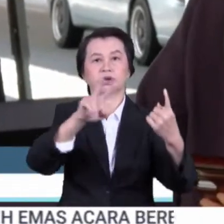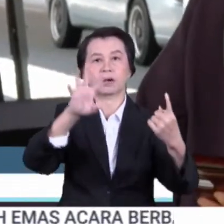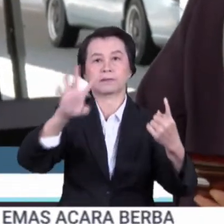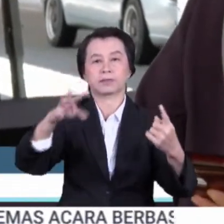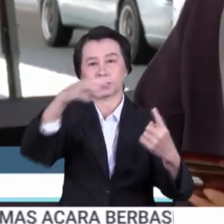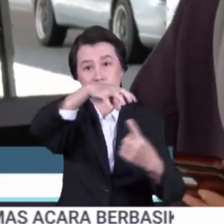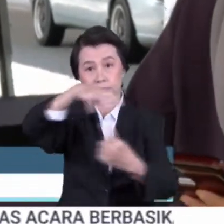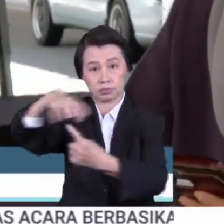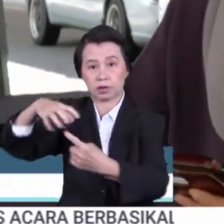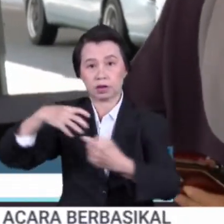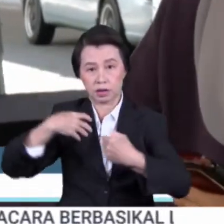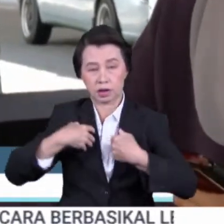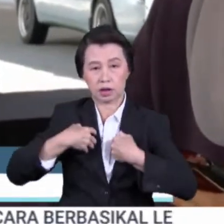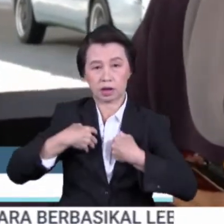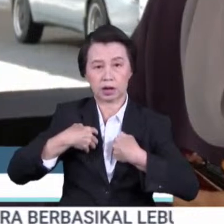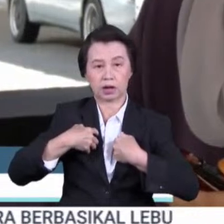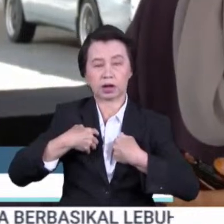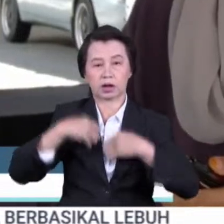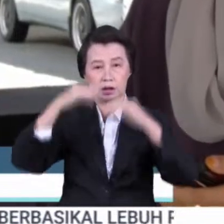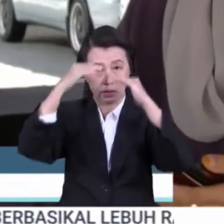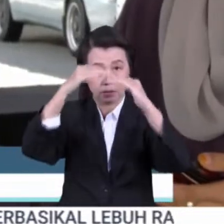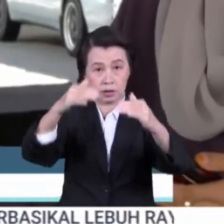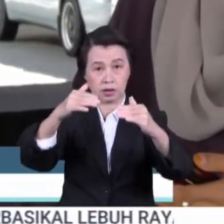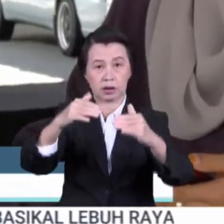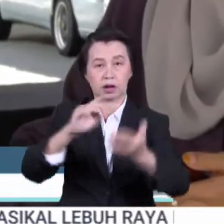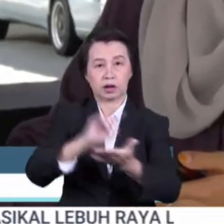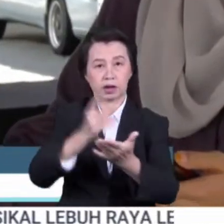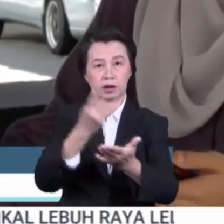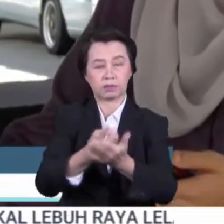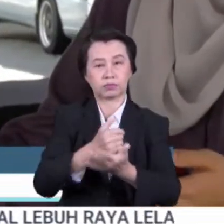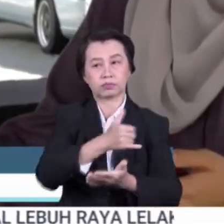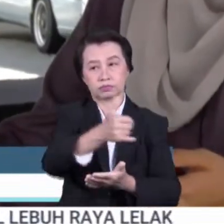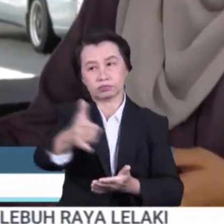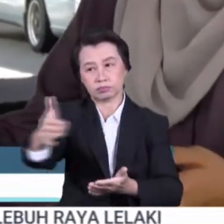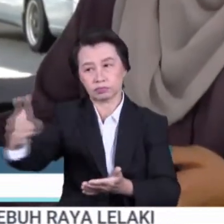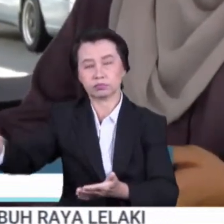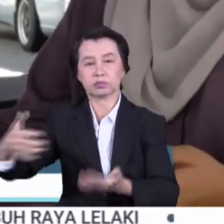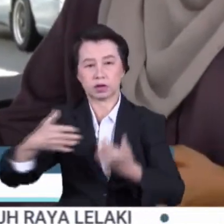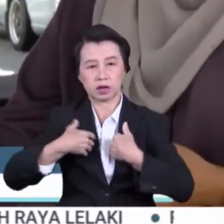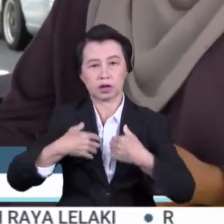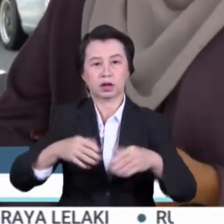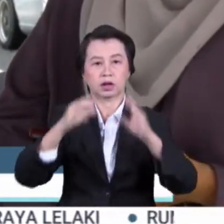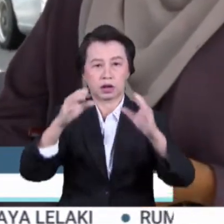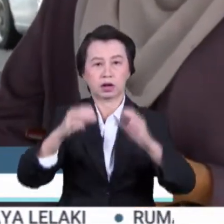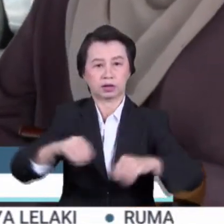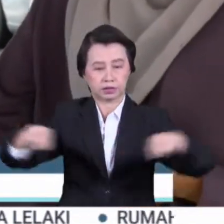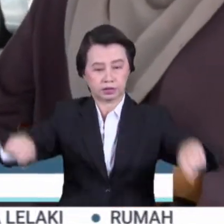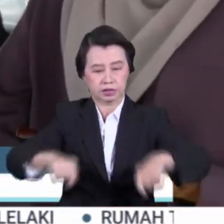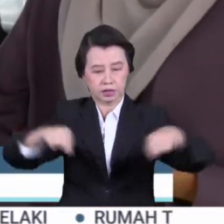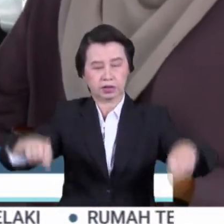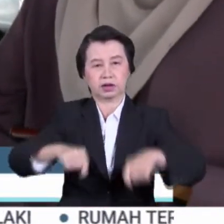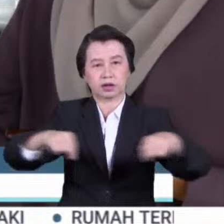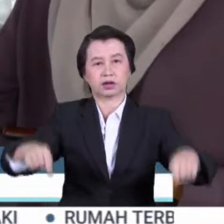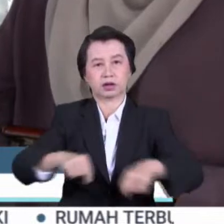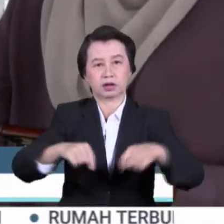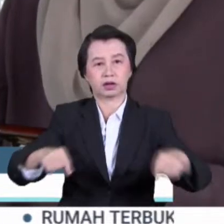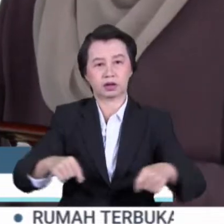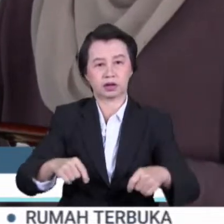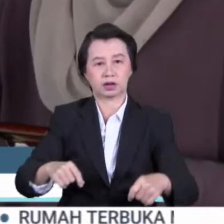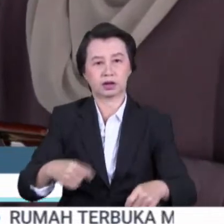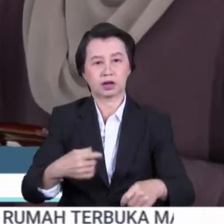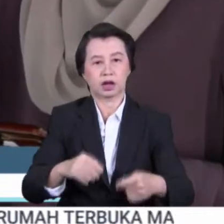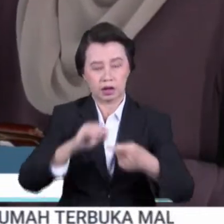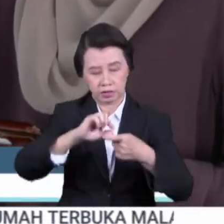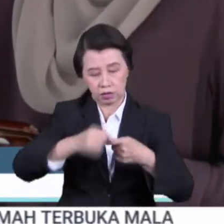lupa kita ada mobile kitchen juga. Kita ada dapur bergerak di mana situ ada char kui tiao. Ha, ini selak